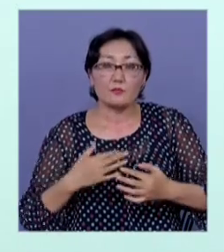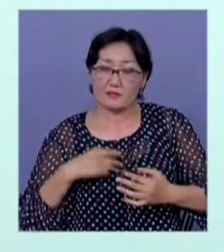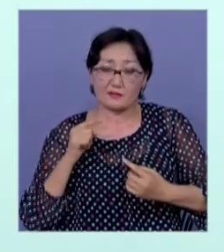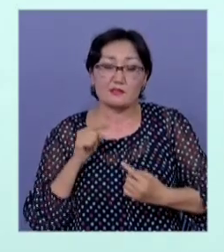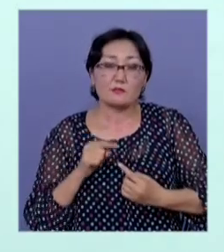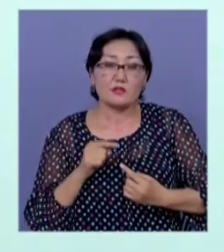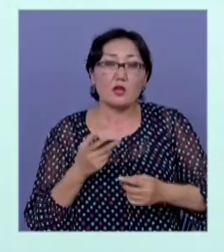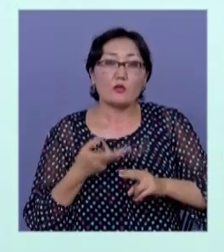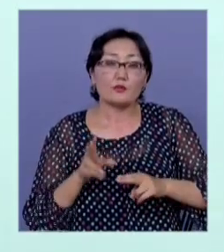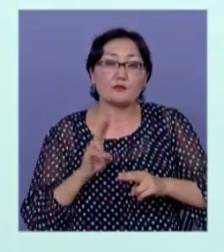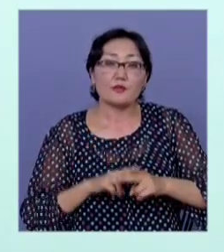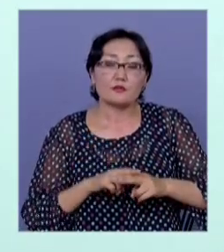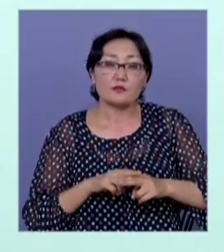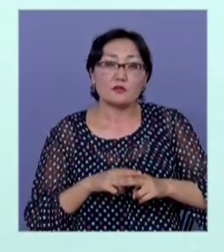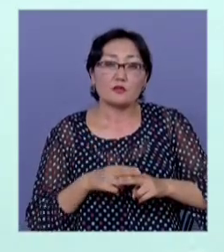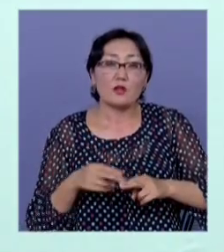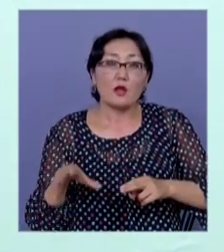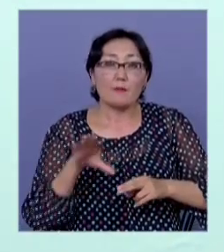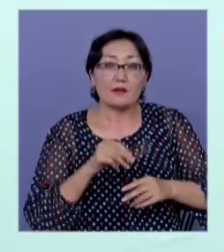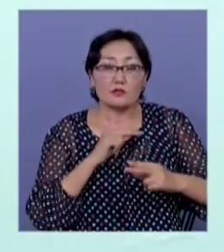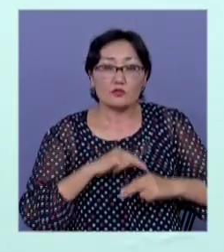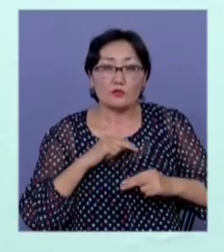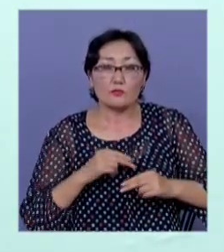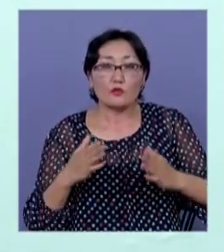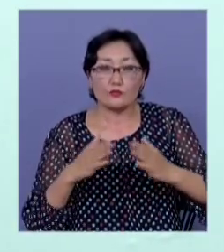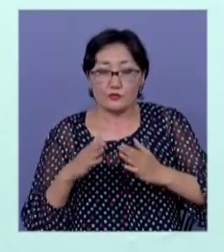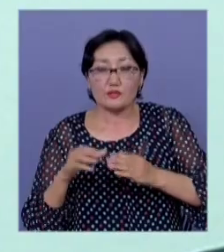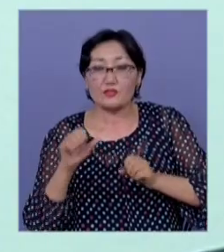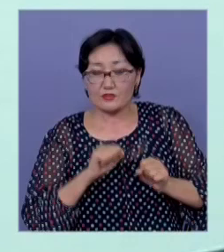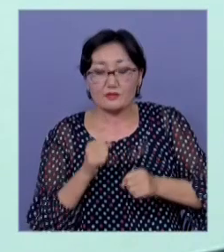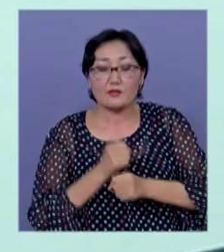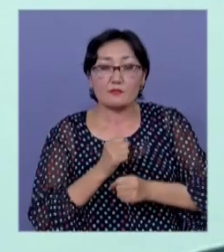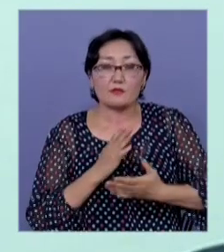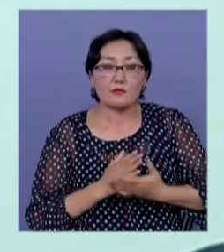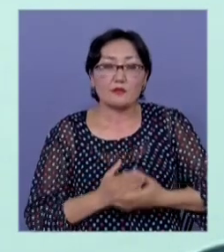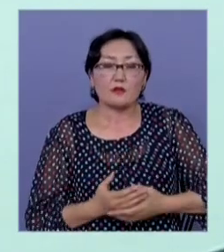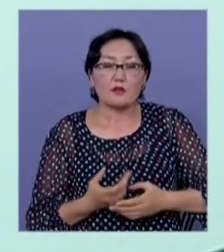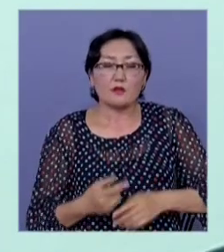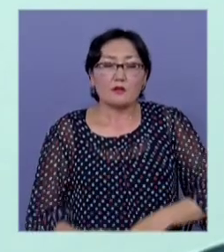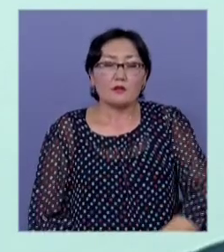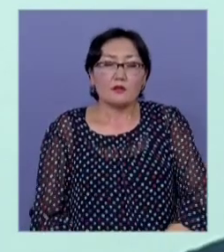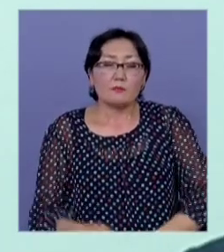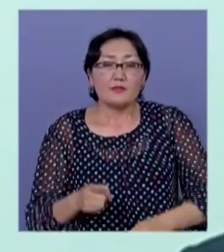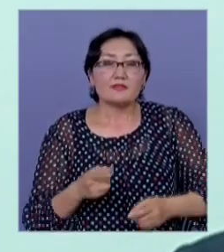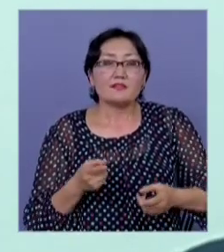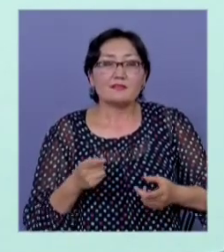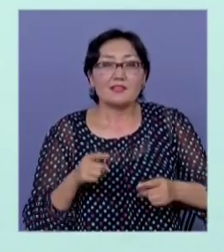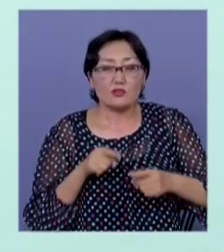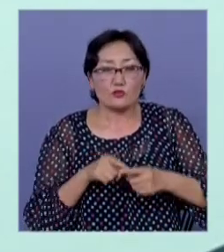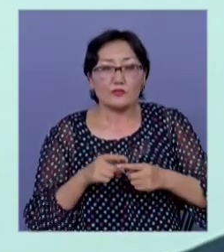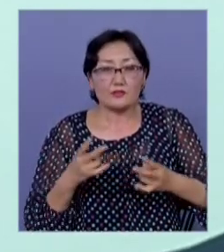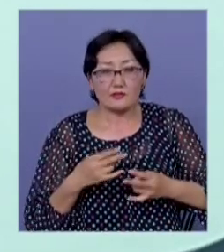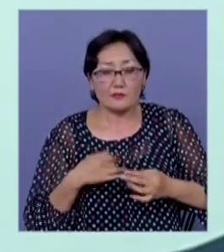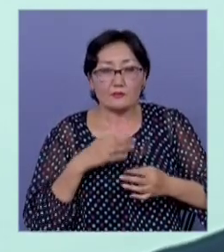қарсымын. Еткені бұл барлық жұмыстарды біз үйде де жасаймыз негізі. Мен неге жуым керек деп санасасың ба?